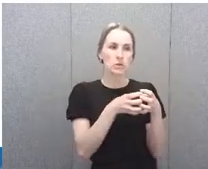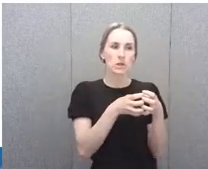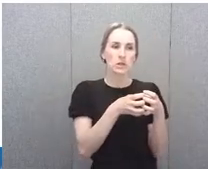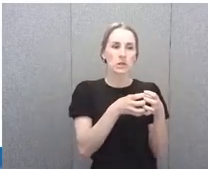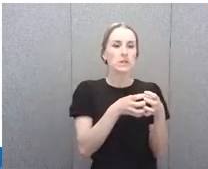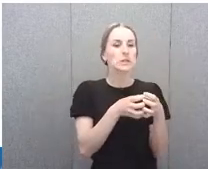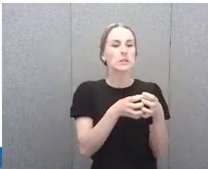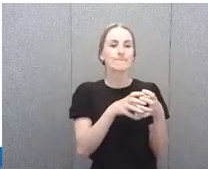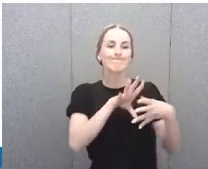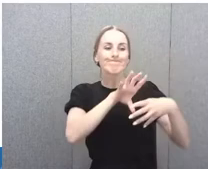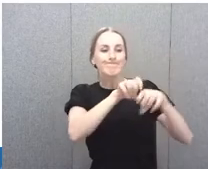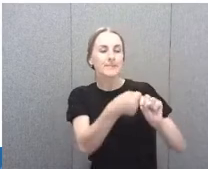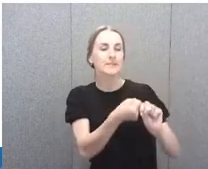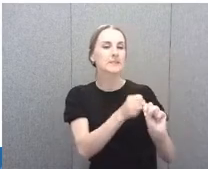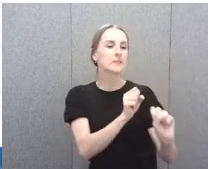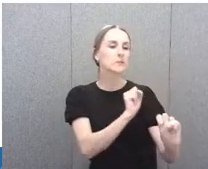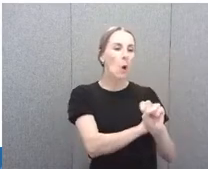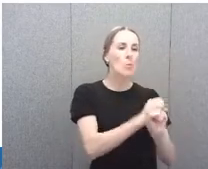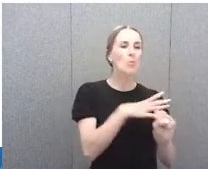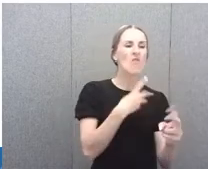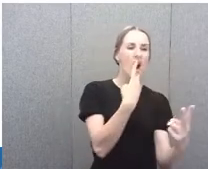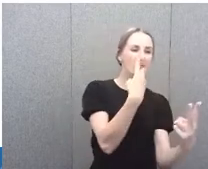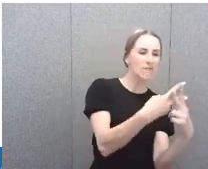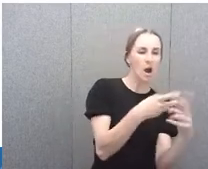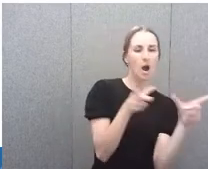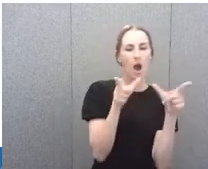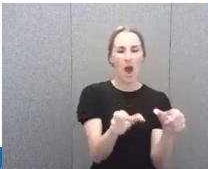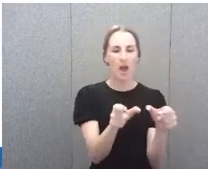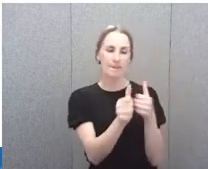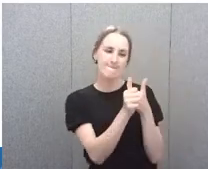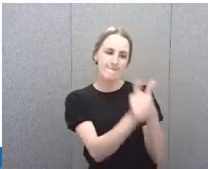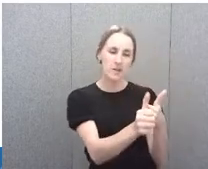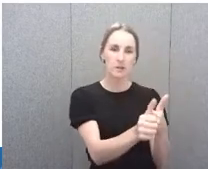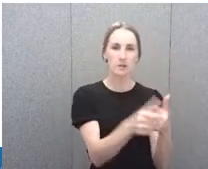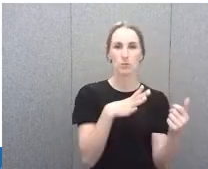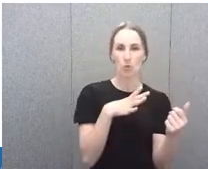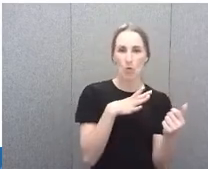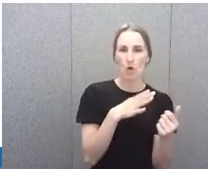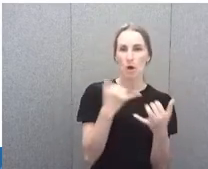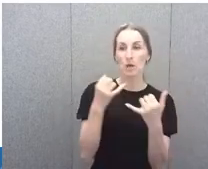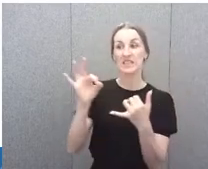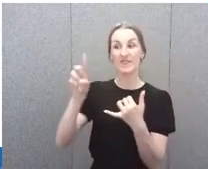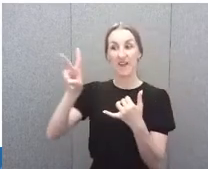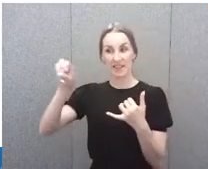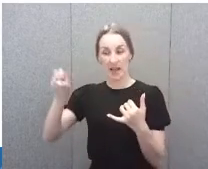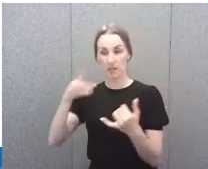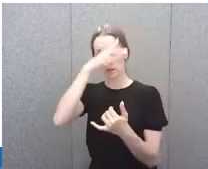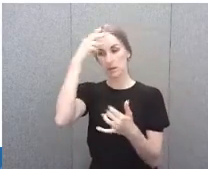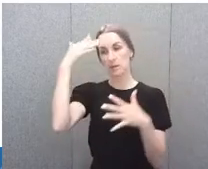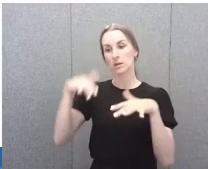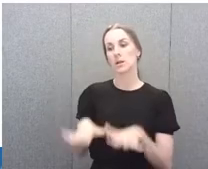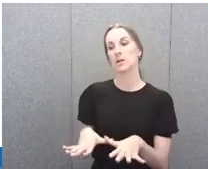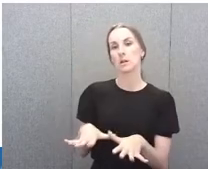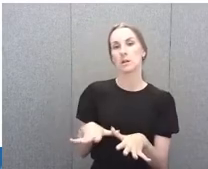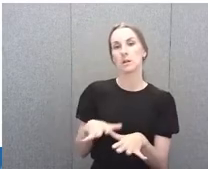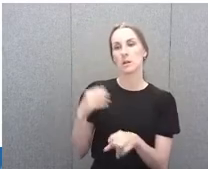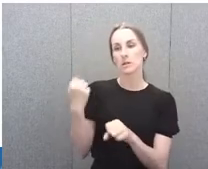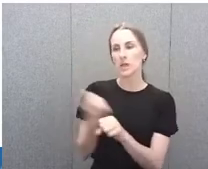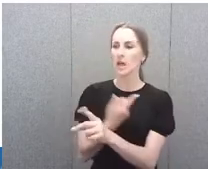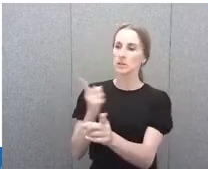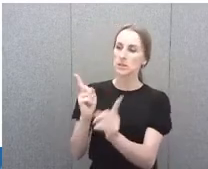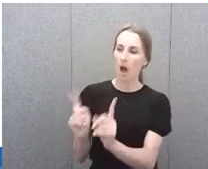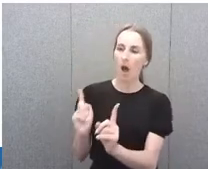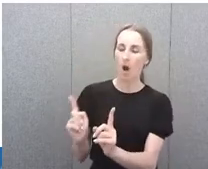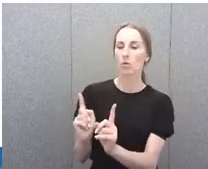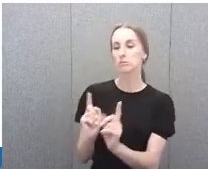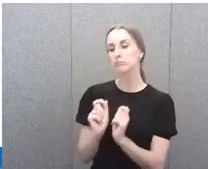от диктатуры. И как с ними расправились? Тюрьма, арест, преследование. Вот и теперь Светлана в Литве, все